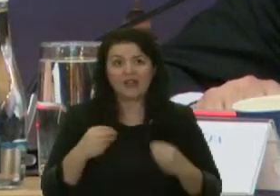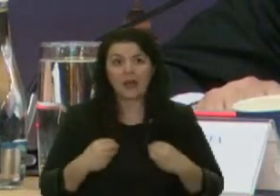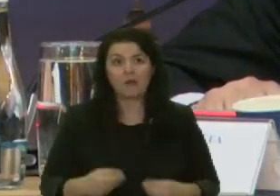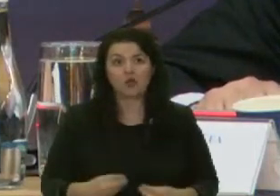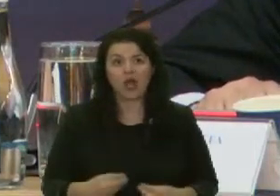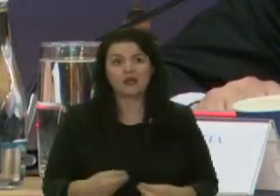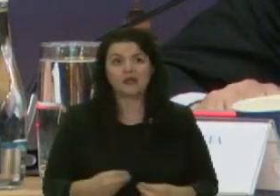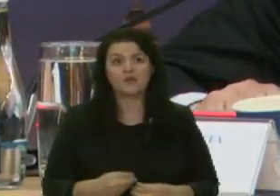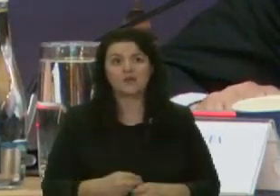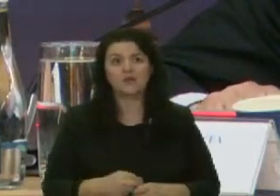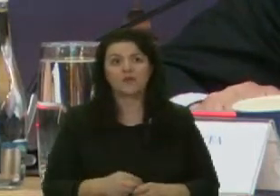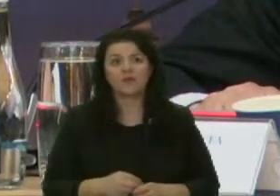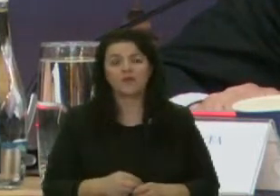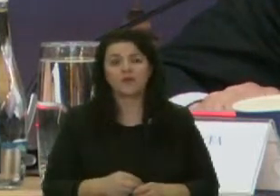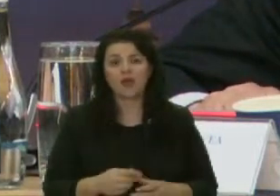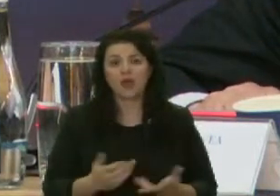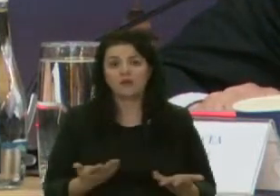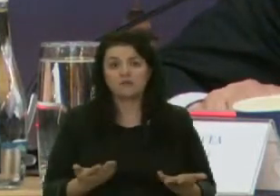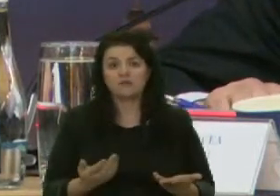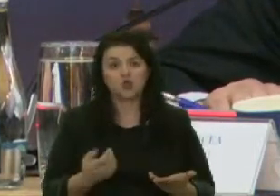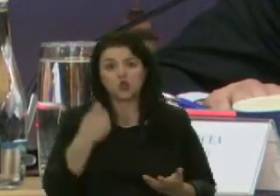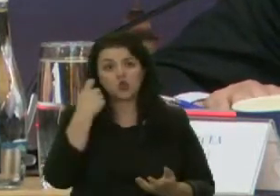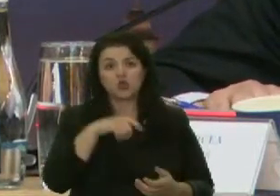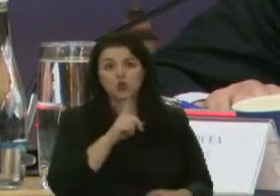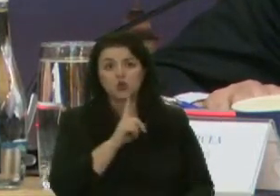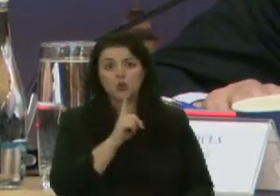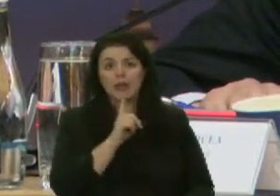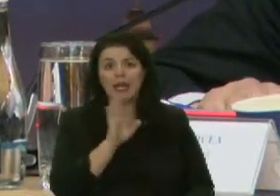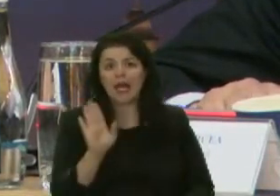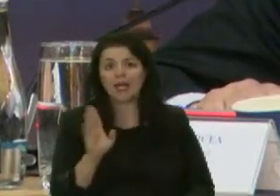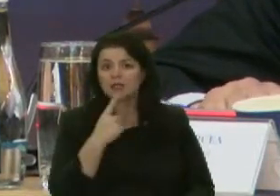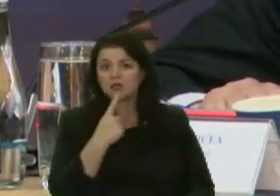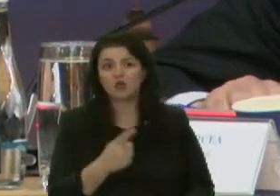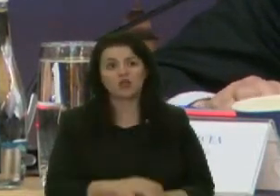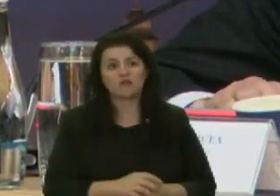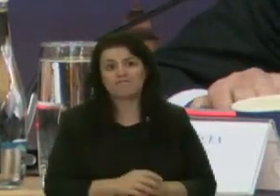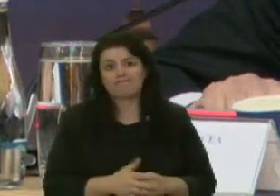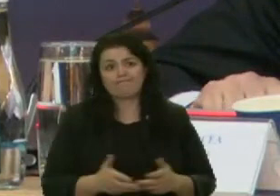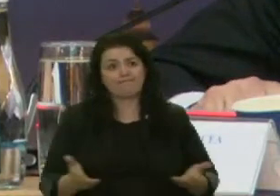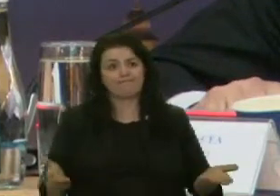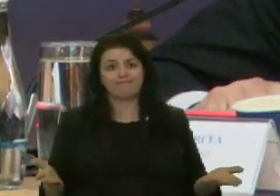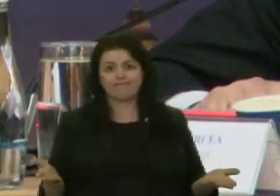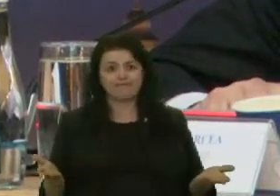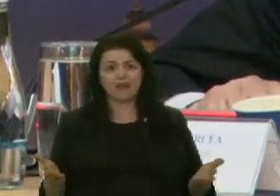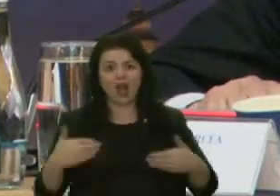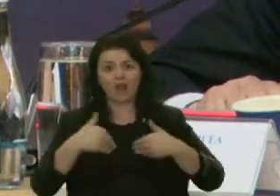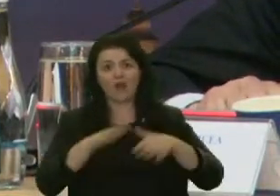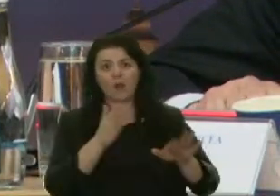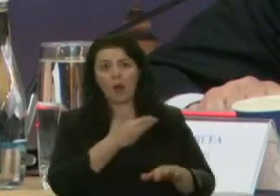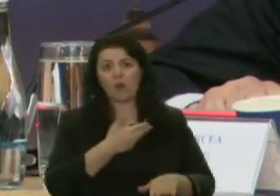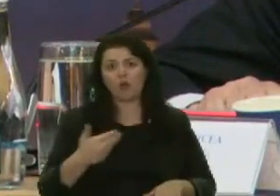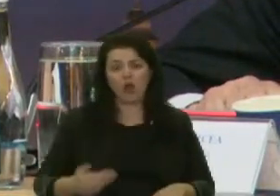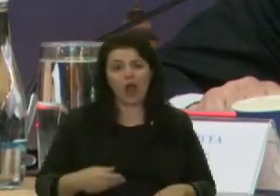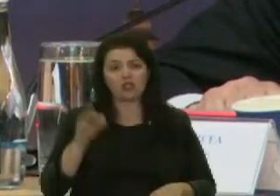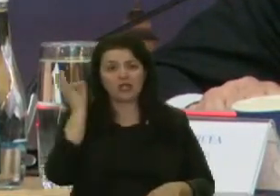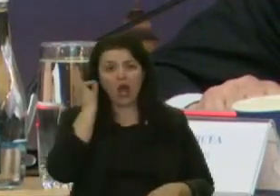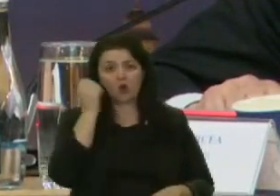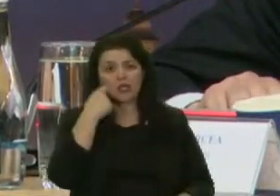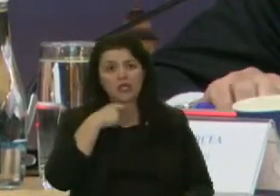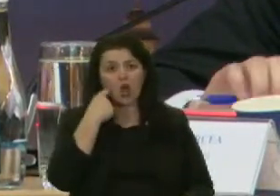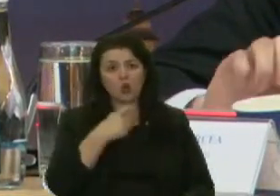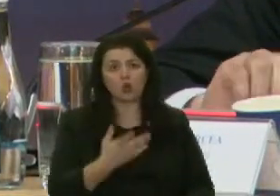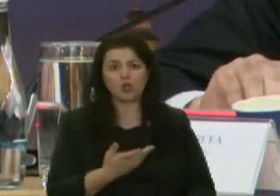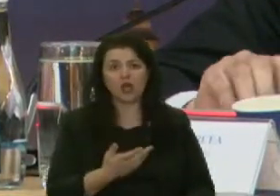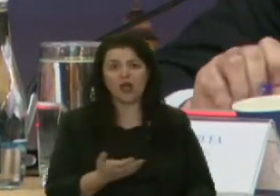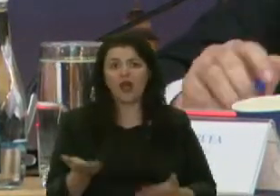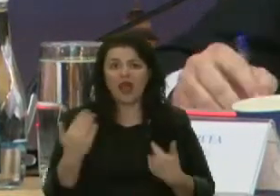cheamă scapă numele Da e un coleg de la voi care a zis că nu mai poate merge la București că îl dau afară din birour când aude de Cluj că